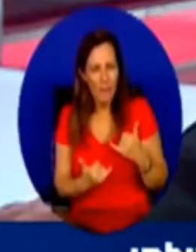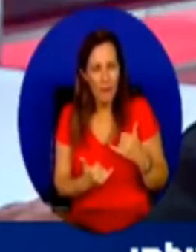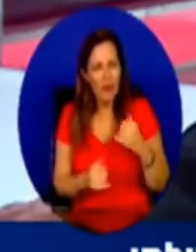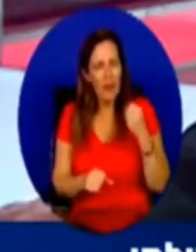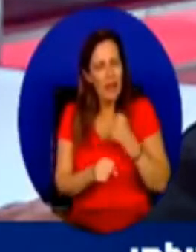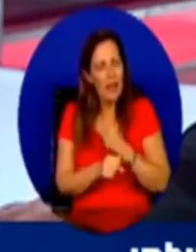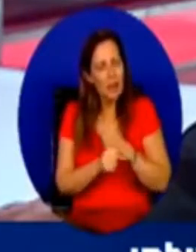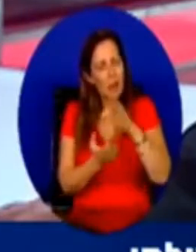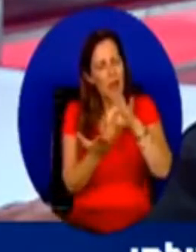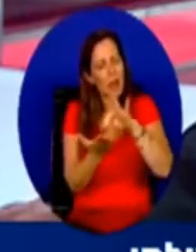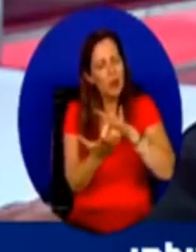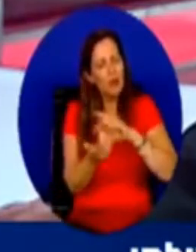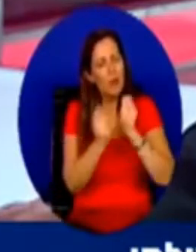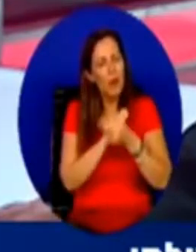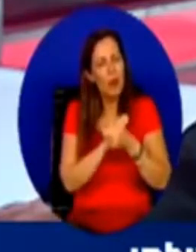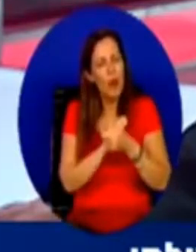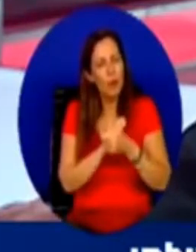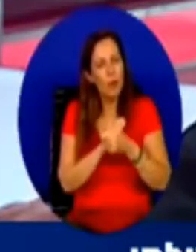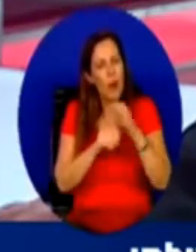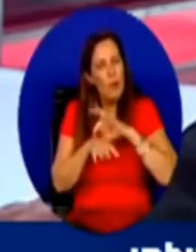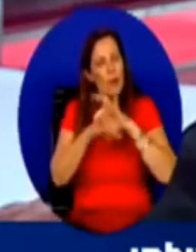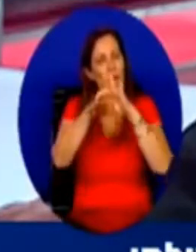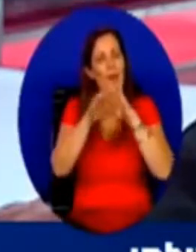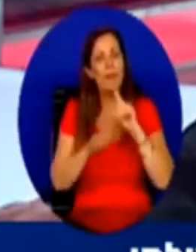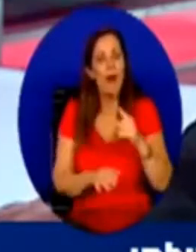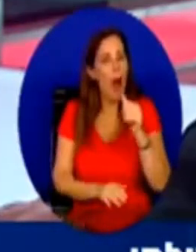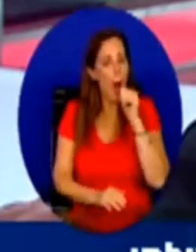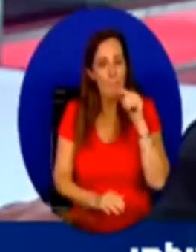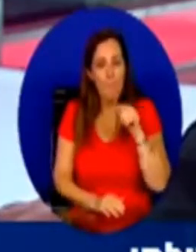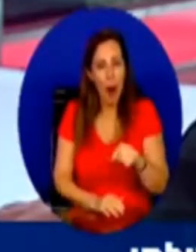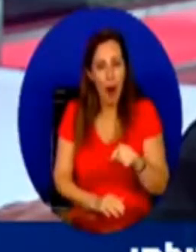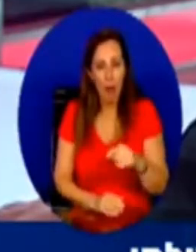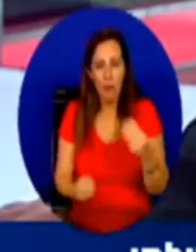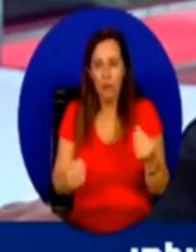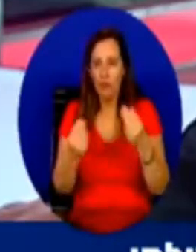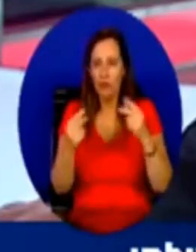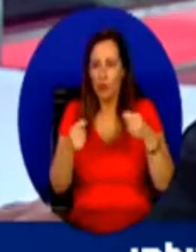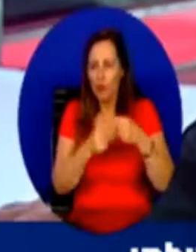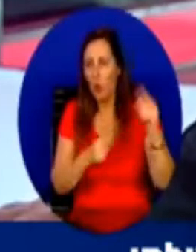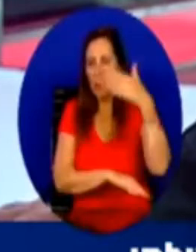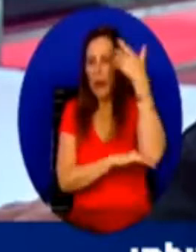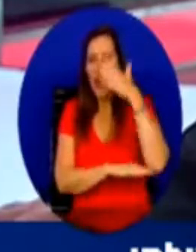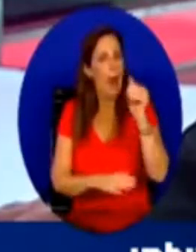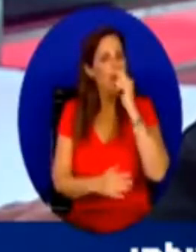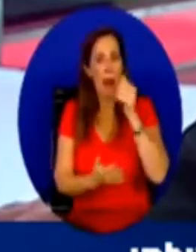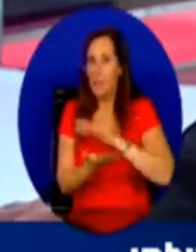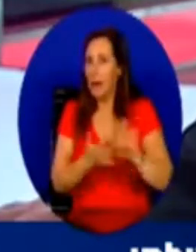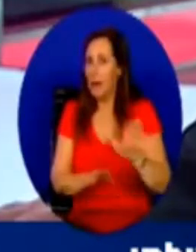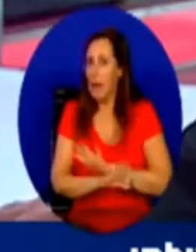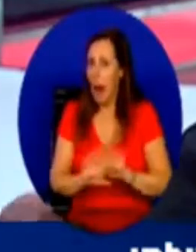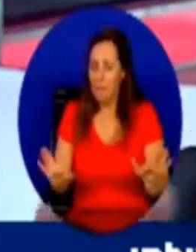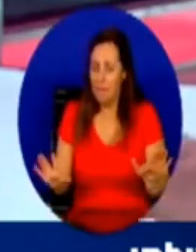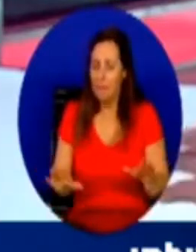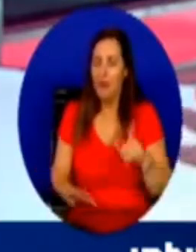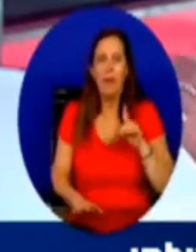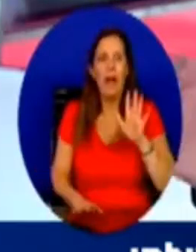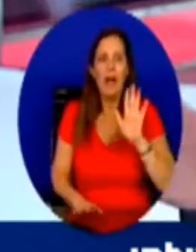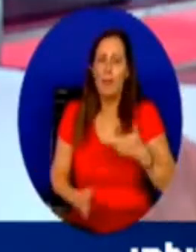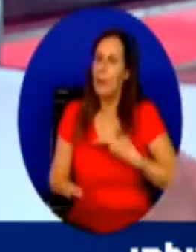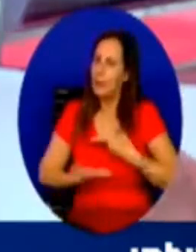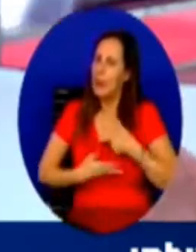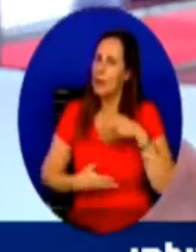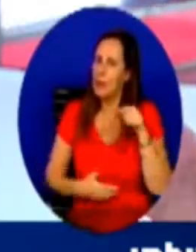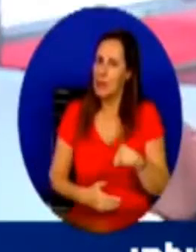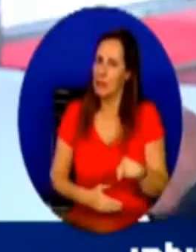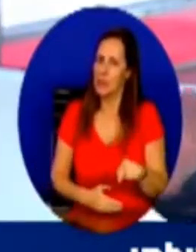את הנקודות שהפכו אותנו מעצמה, קודם כל זה העובדה שהמים הם משאב לאומי, אין מים בחינם. נכון. ואז גם אתה מתייחס אל